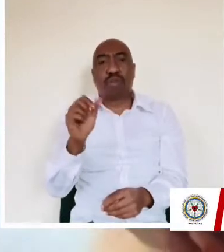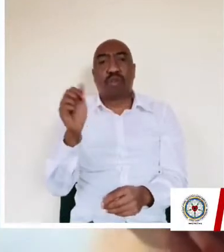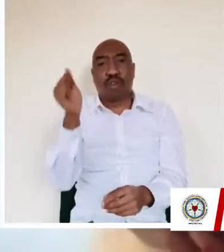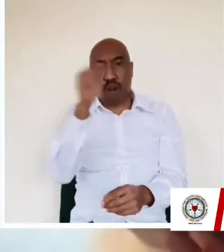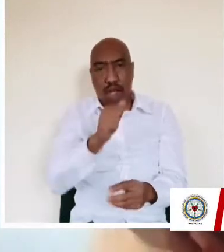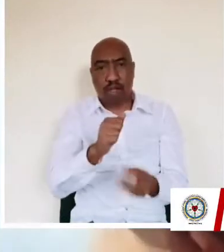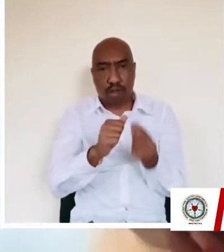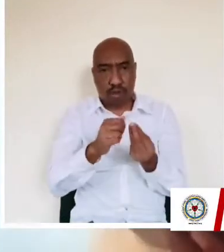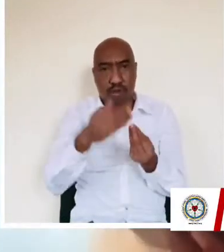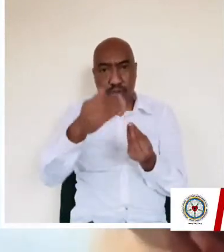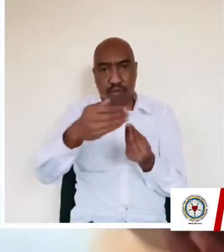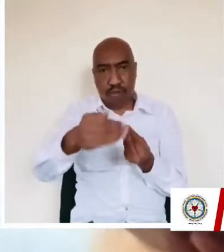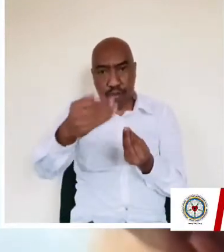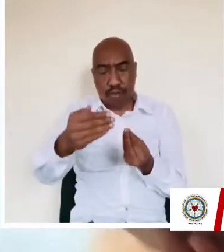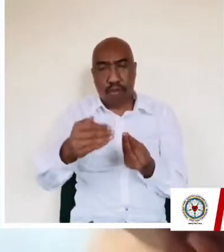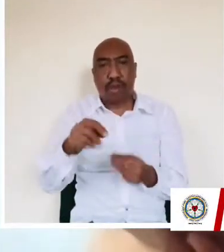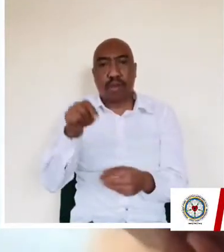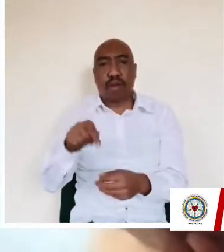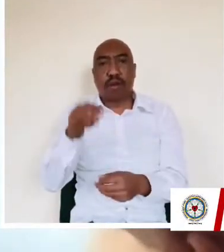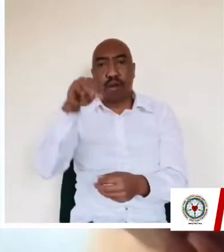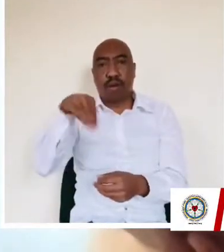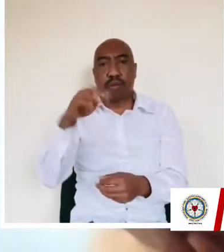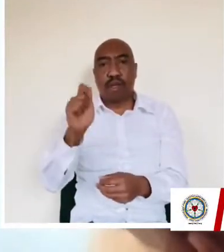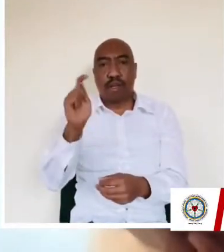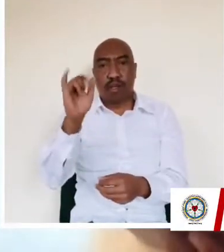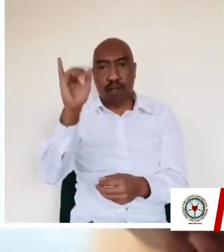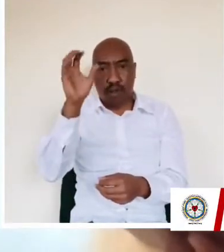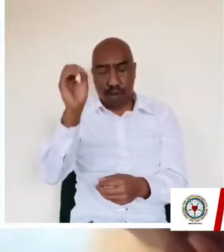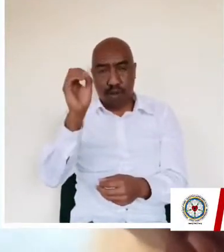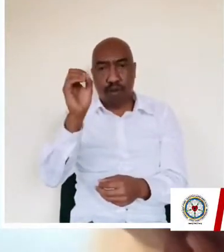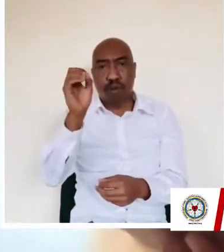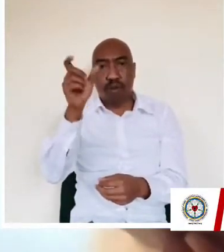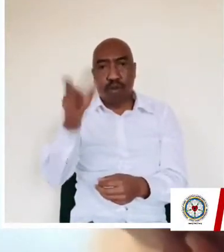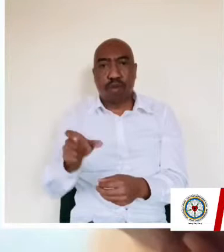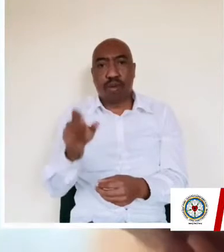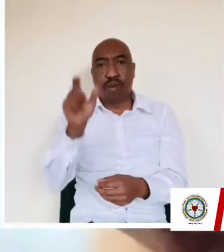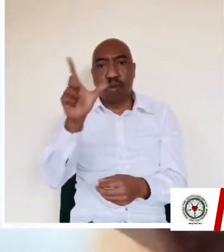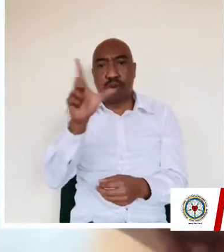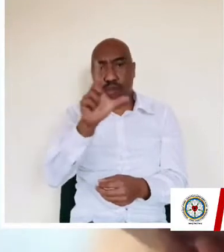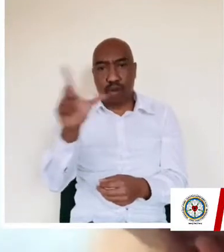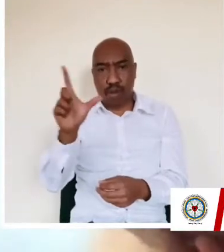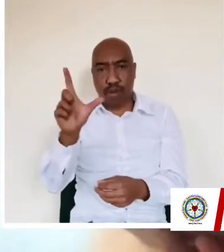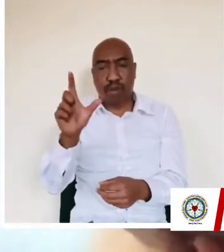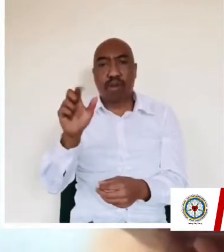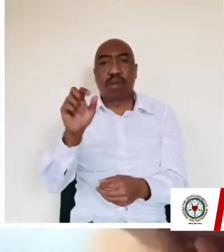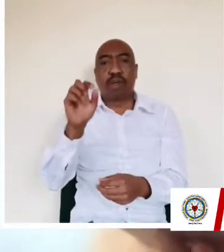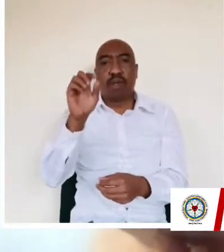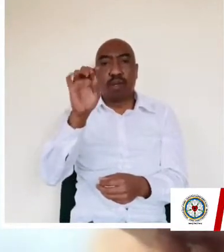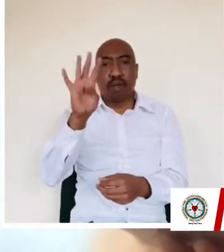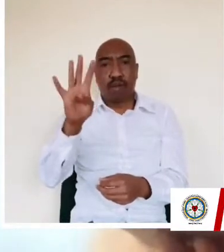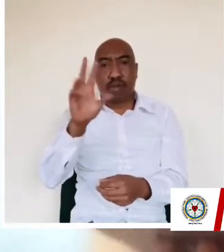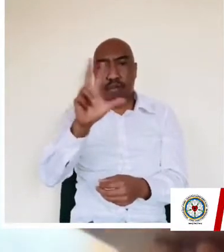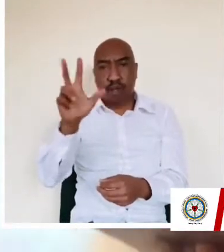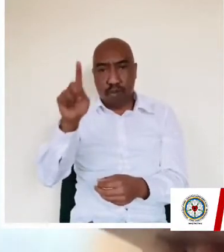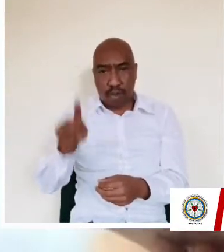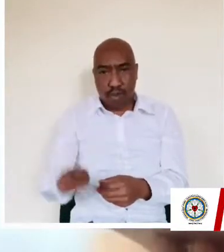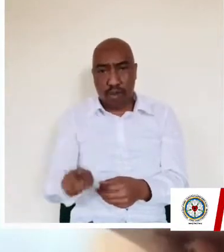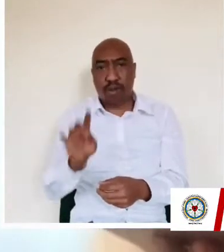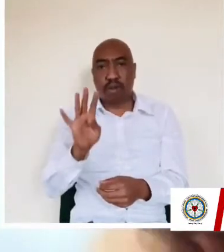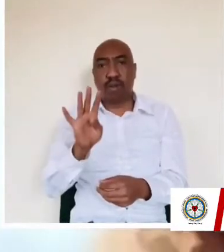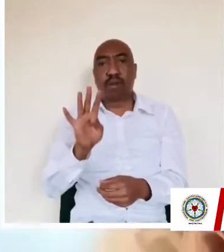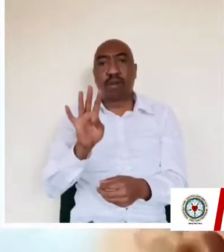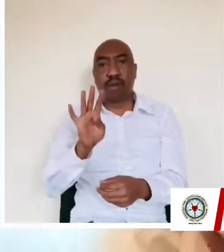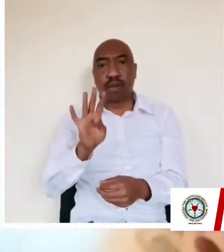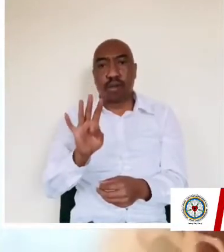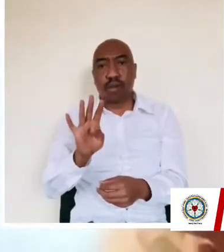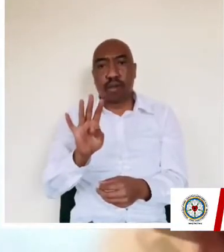écrite dans l'évangile de Matthieu. Matthieu chapitre 22, verset 34 au verset 46. Matthieu chapitre 22, verset 34 au verset